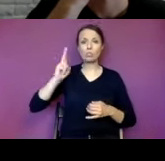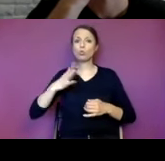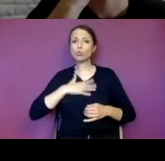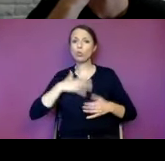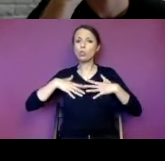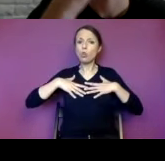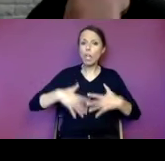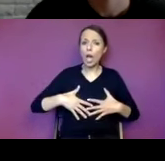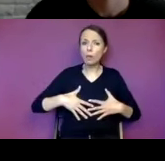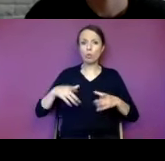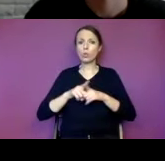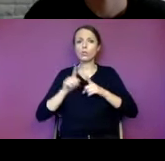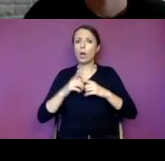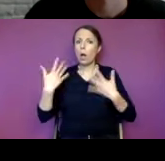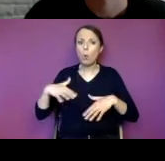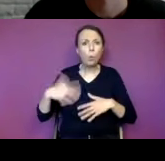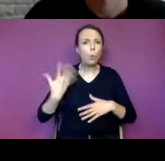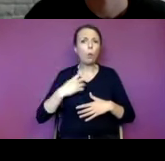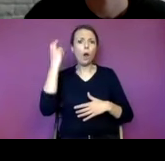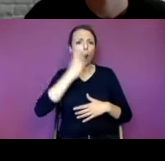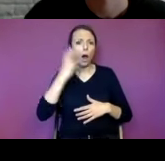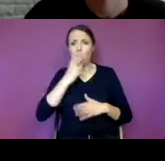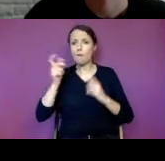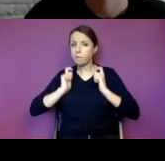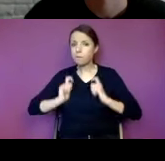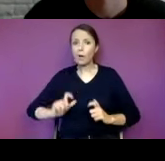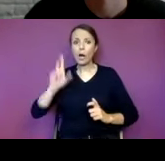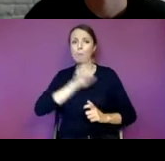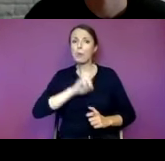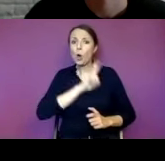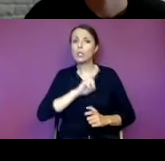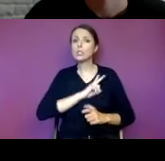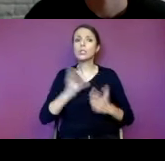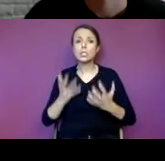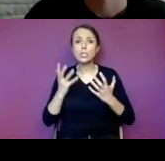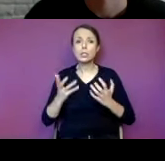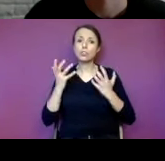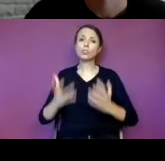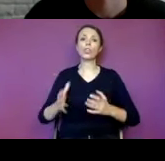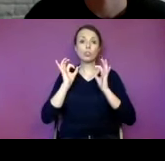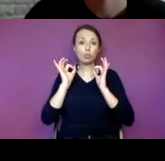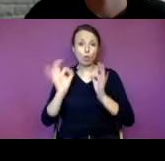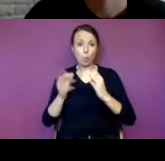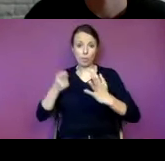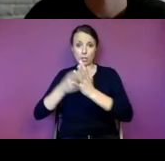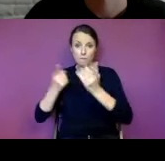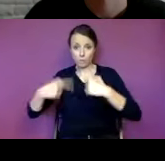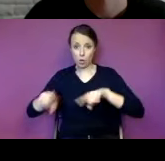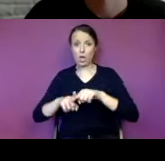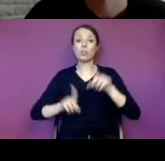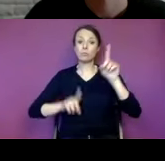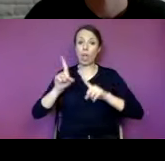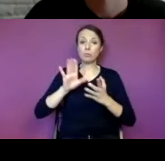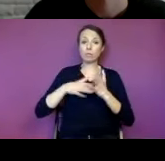zachwyt, prawda, tą wsią, oni, prawda, chcieli zrobić coś, czy chcą zrobić coś dobrego i te różnego rodzaju inicjatywność tam się pojawia, prawda, na tych terenach